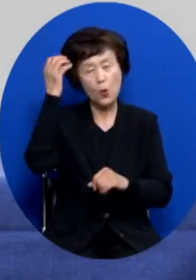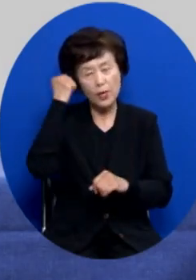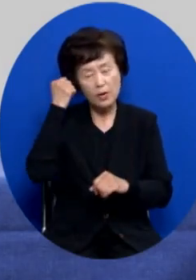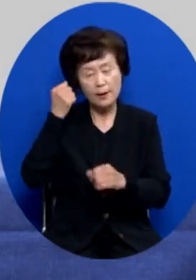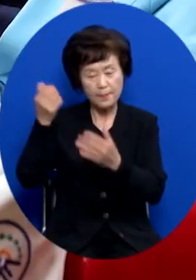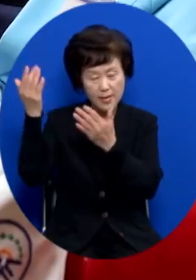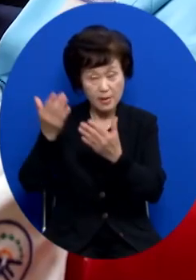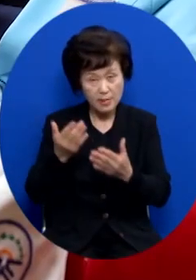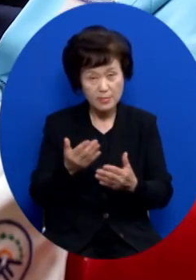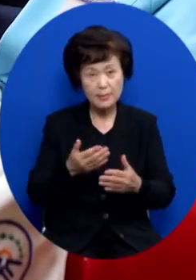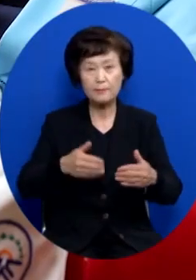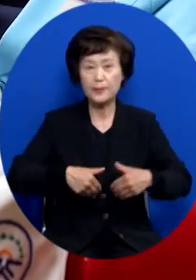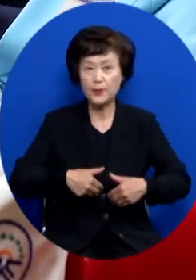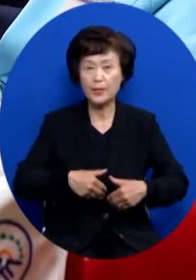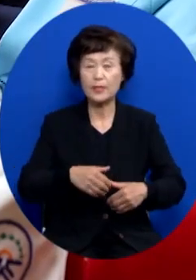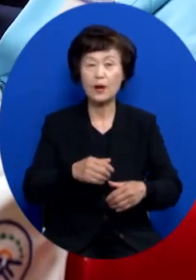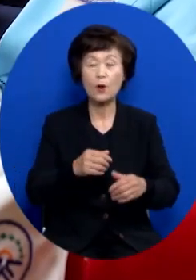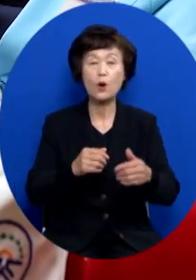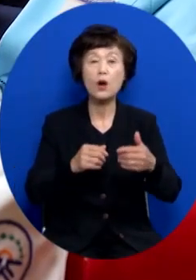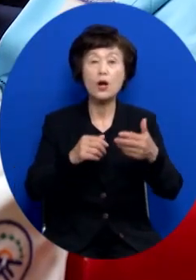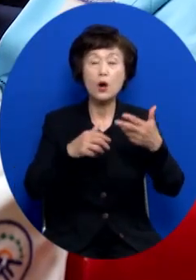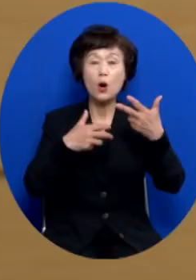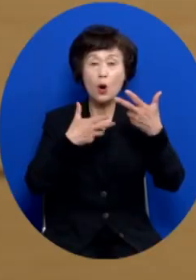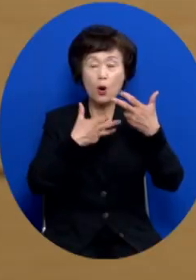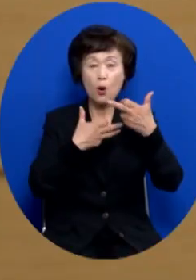한다고 5.18 정신을 설명했습니다